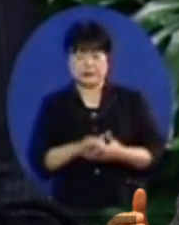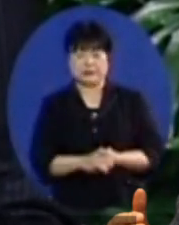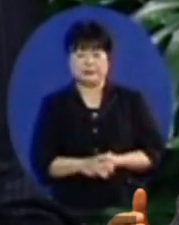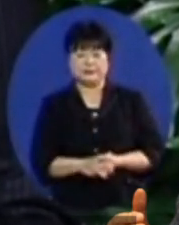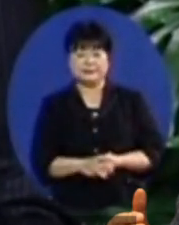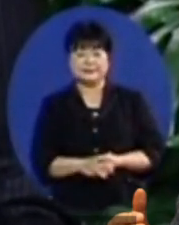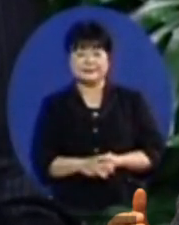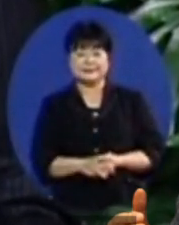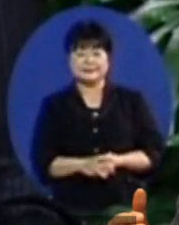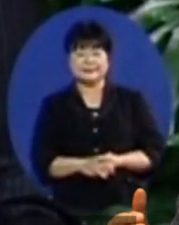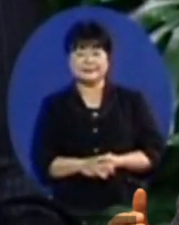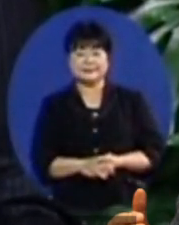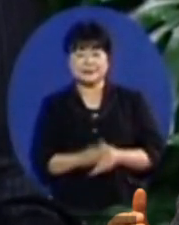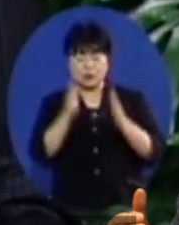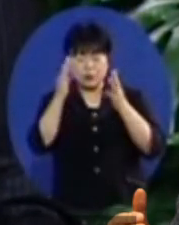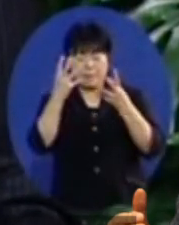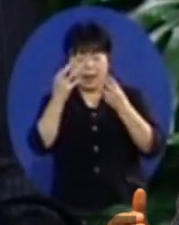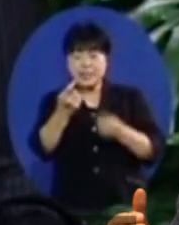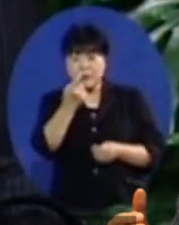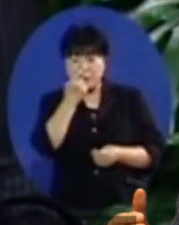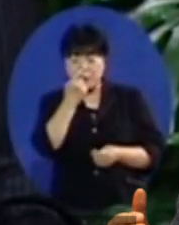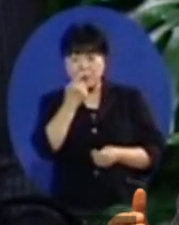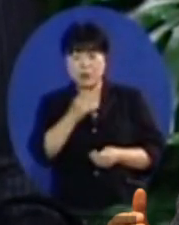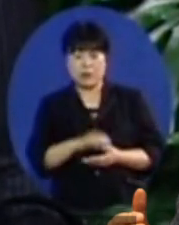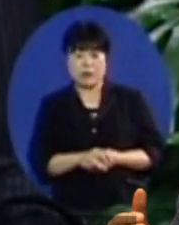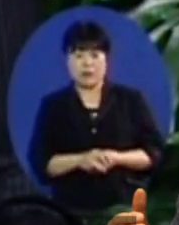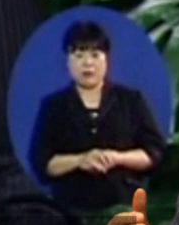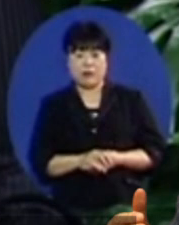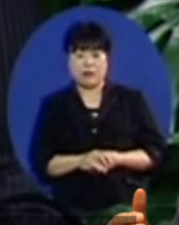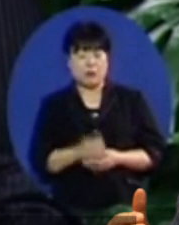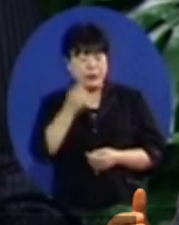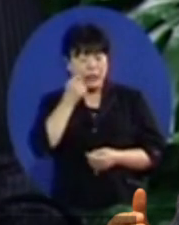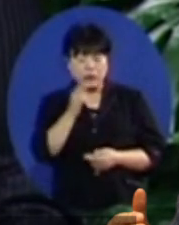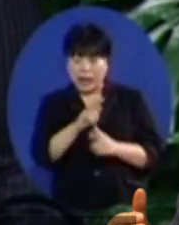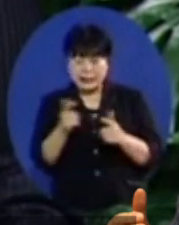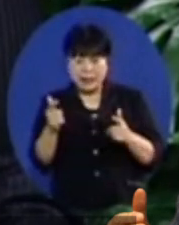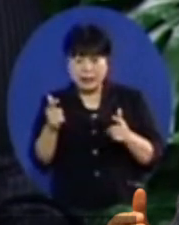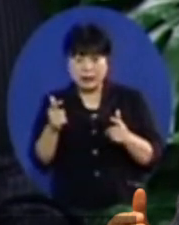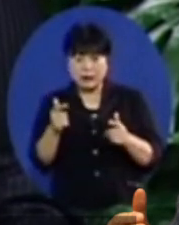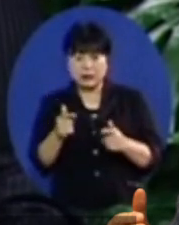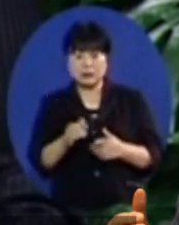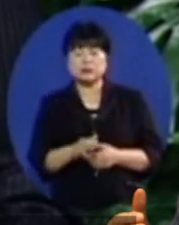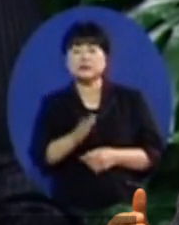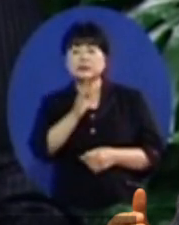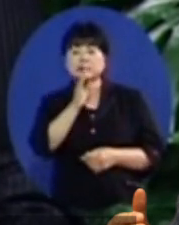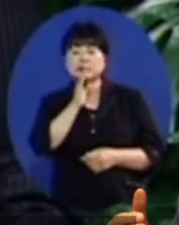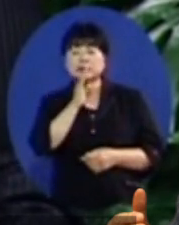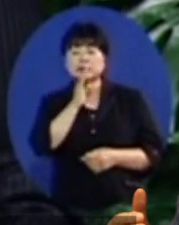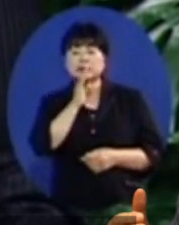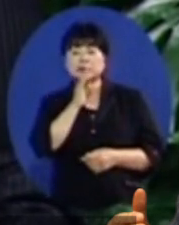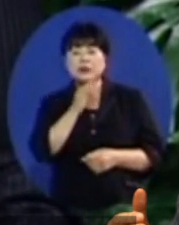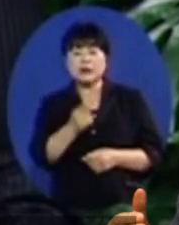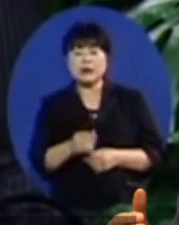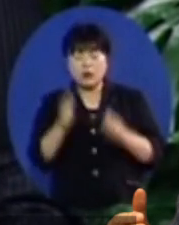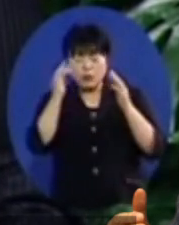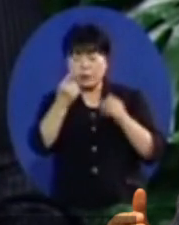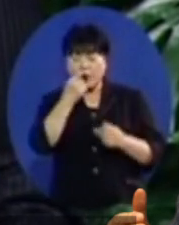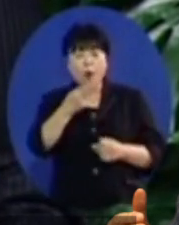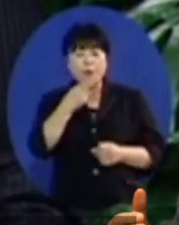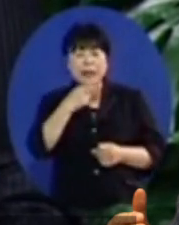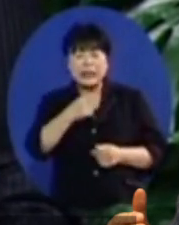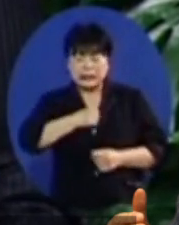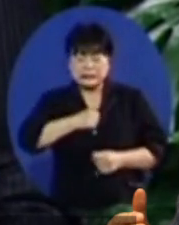해서 공부를 더 많이 하지 말라는 것은 아닌데, 할 수 있으면 다 하지만은 많이 못했다고 탄식하지 말